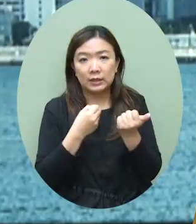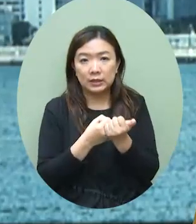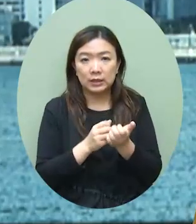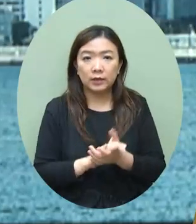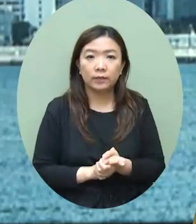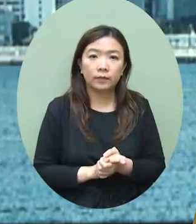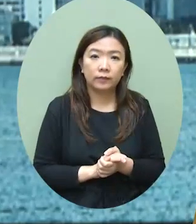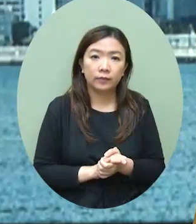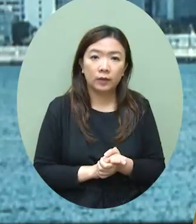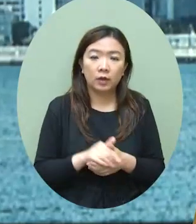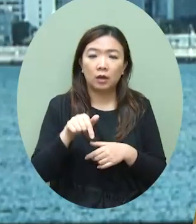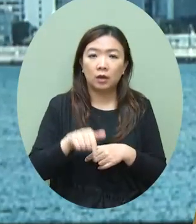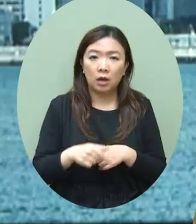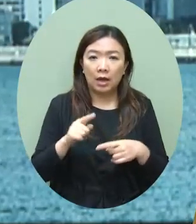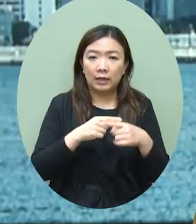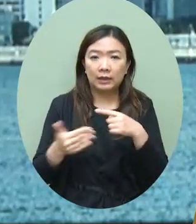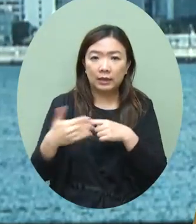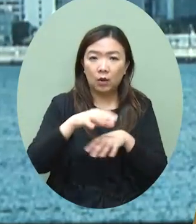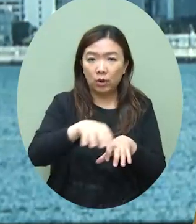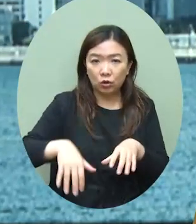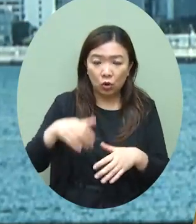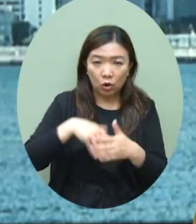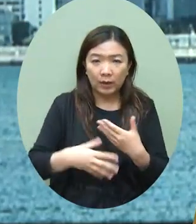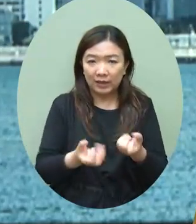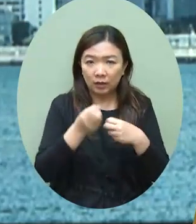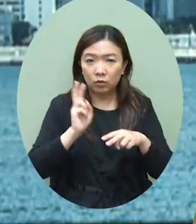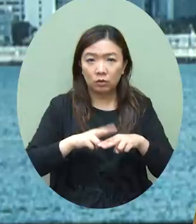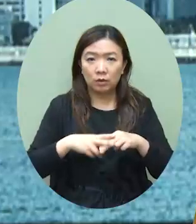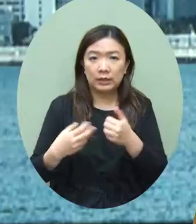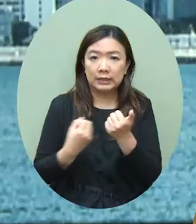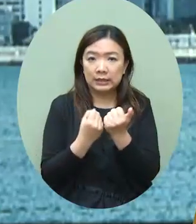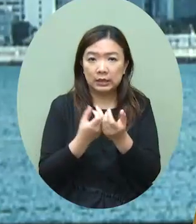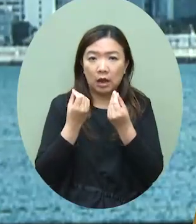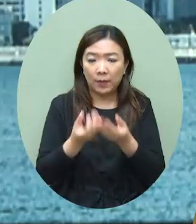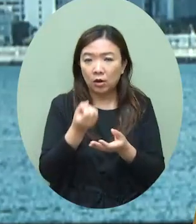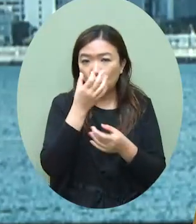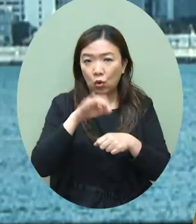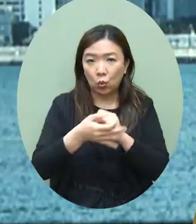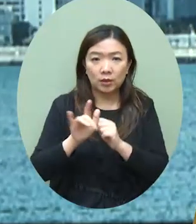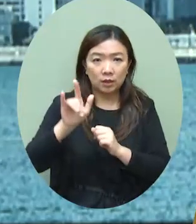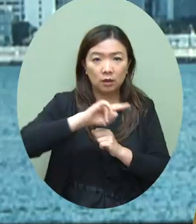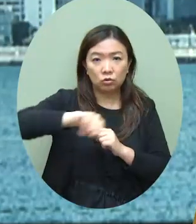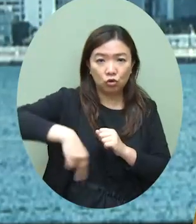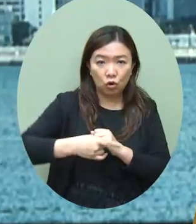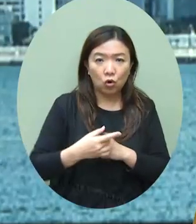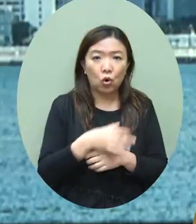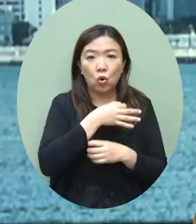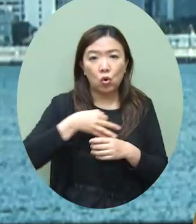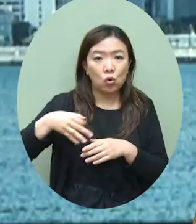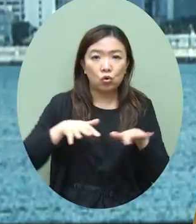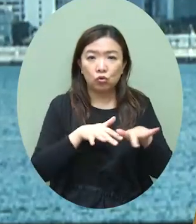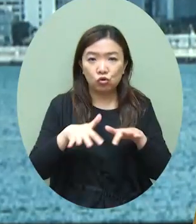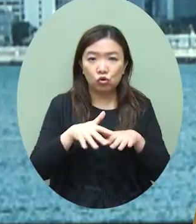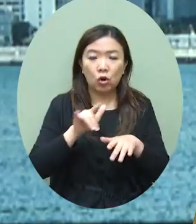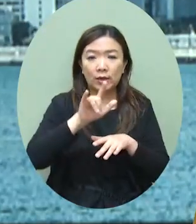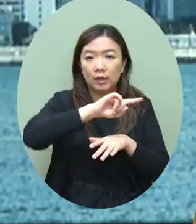去喺粵港澳大灣區裏邊，亦都攞到中央嘅支持咧，讓香港國際機場能夠同珠海機場咧係更